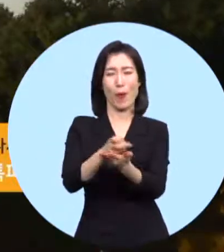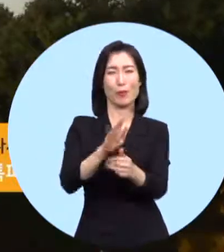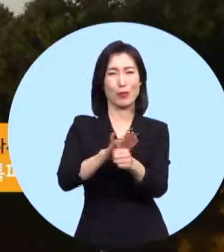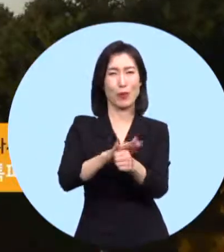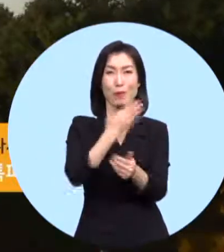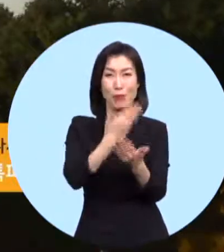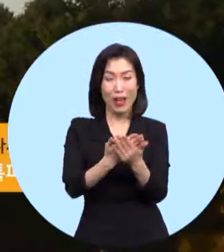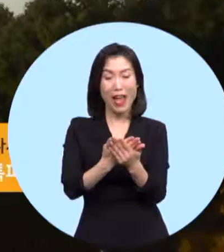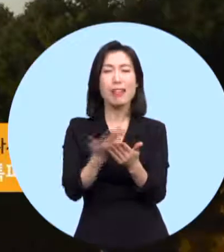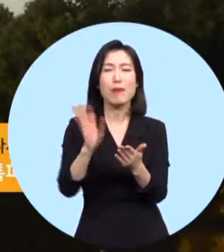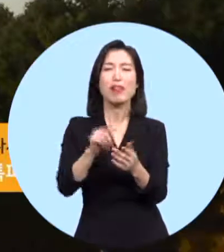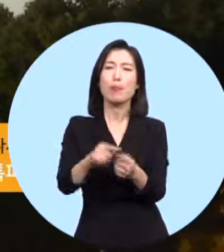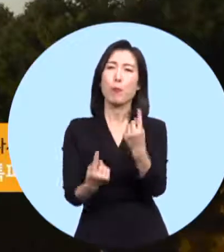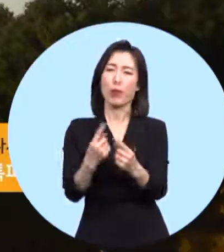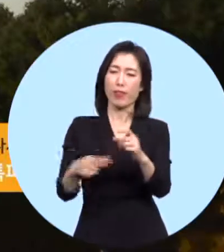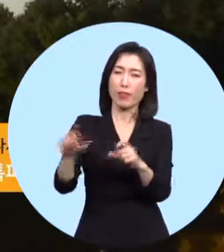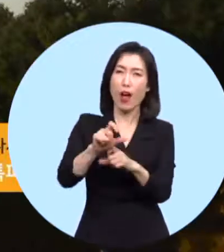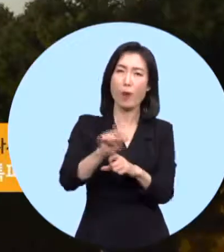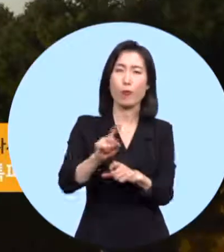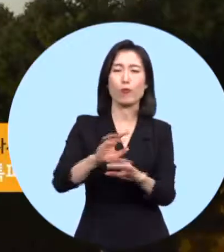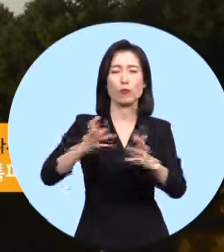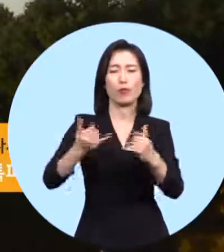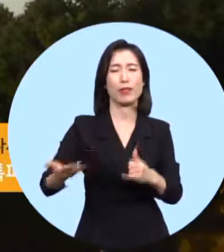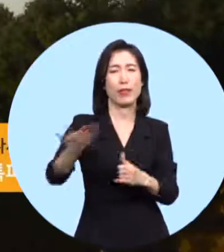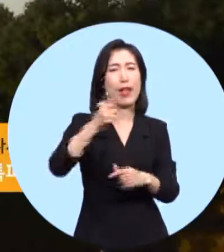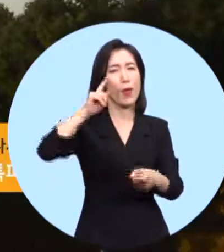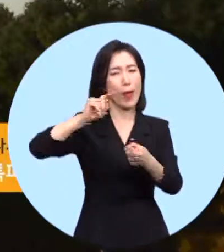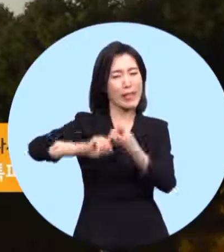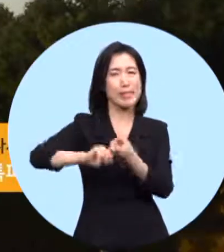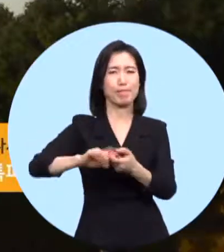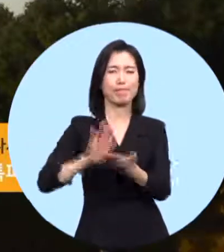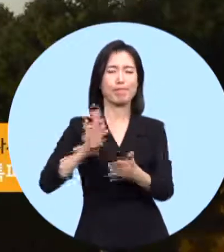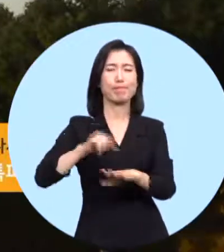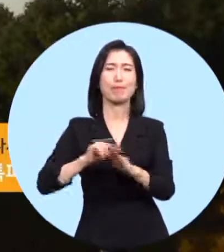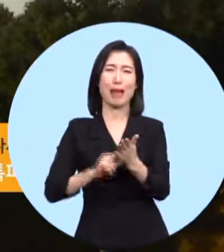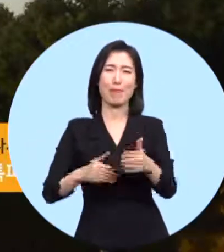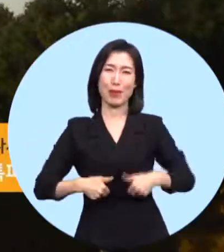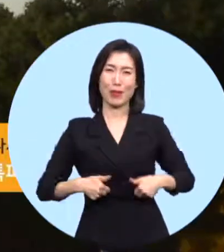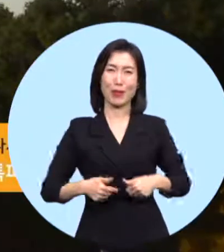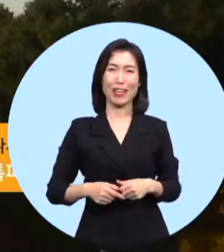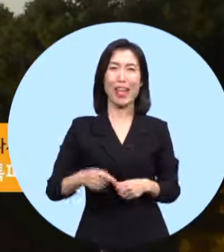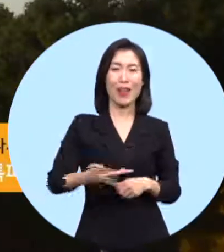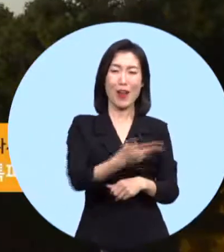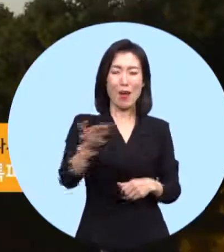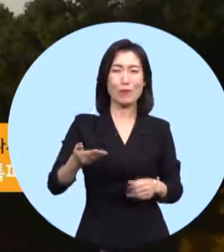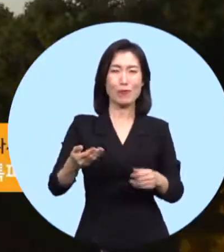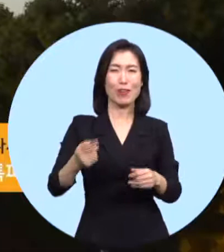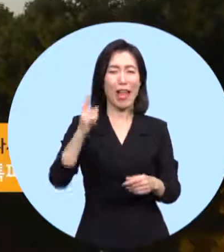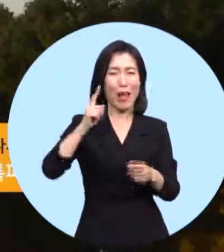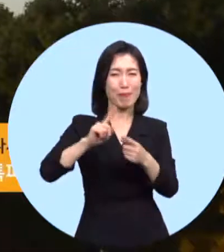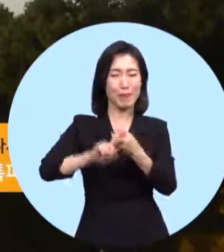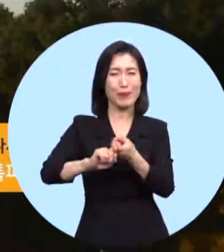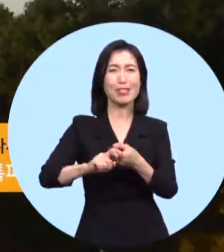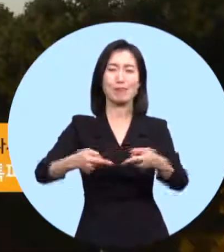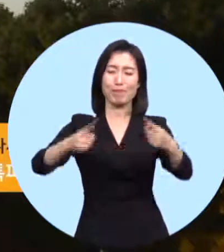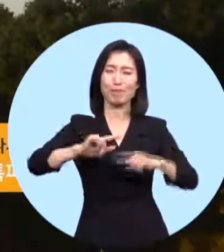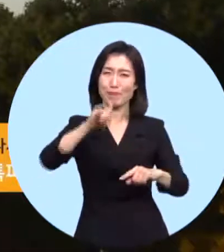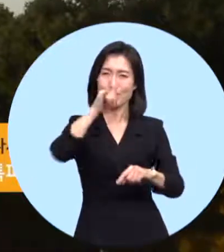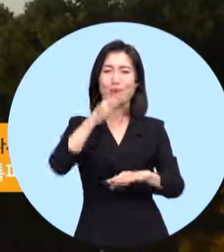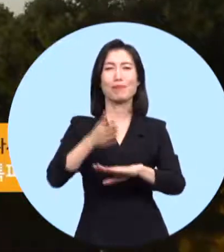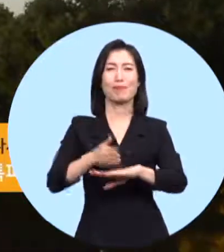있지만 어떻게 보면 여러분들의 관심과 열정입니다. 함께해 주시는 여러분이 있어서 든든합니다. 이